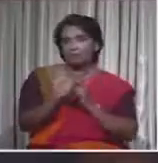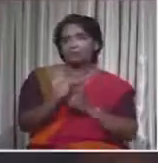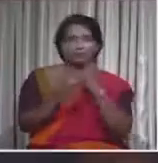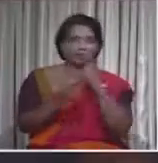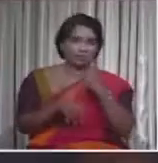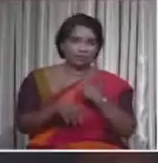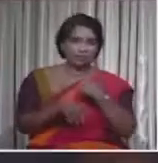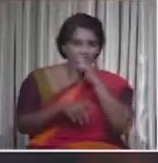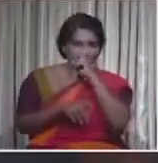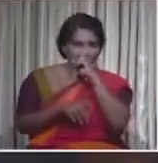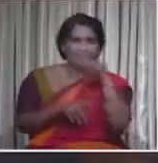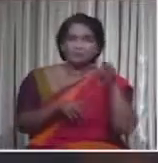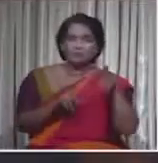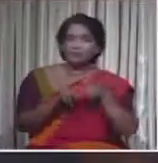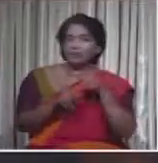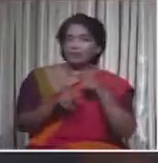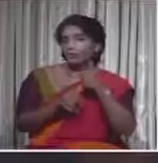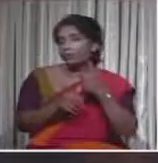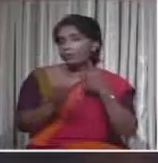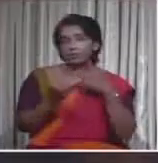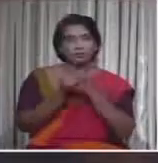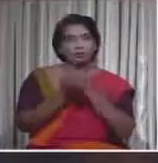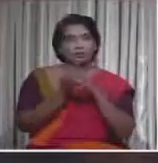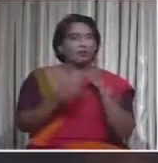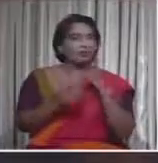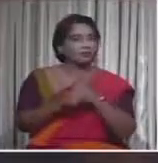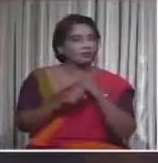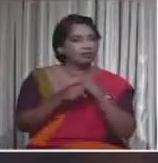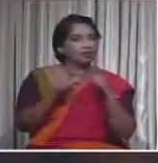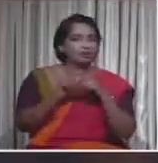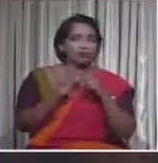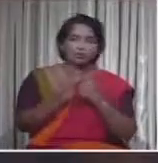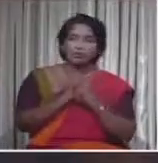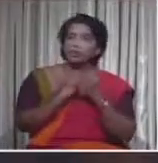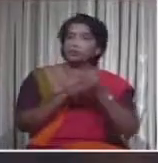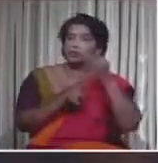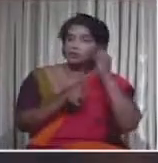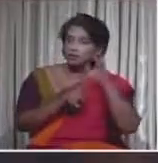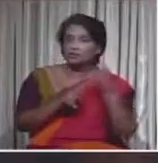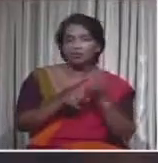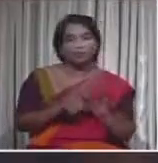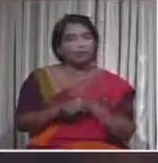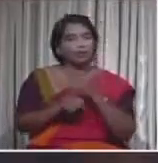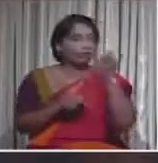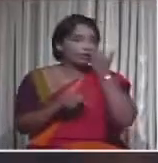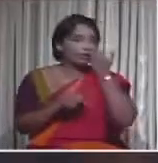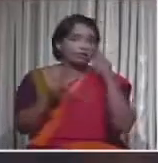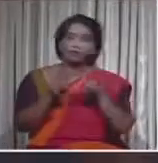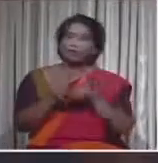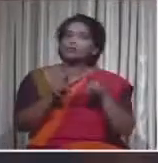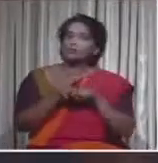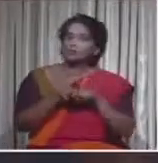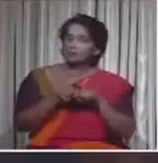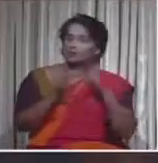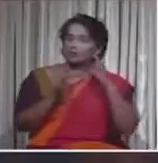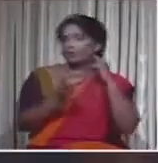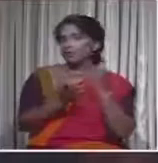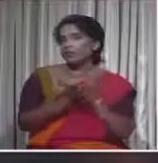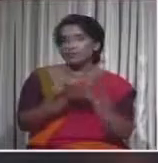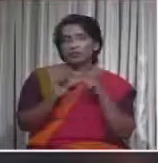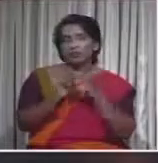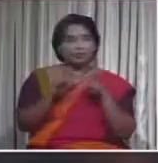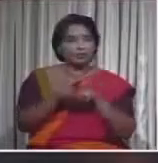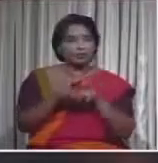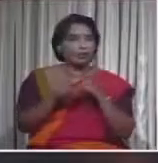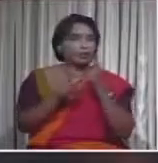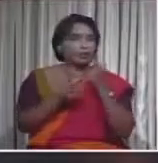පවසනවා. ඉතින් ඔබතුමාලා ඉතාම සද්භාවයෙන් අපි රජයක් හැටියට අතිගරු ජනාධිපතිතුමා මේ කොවිඩ් වසංගතයේ වෙලාවේ ඉතා අමාරුවෙන් මුදල්